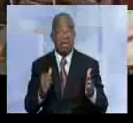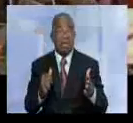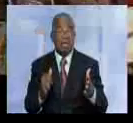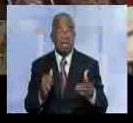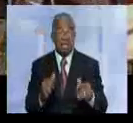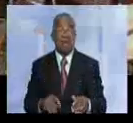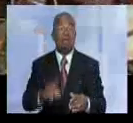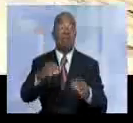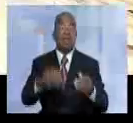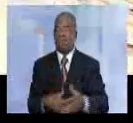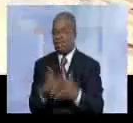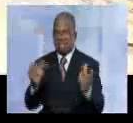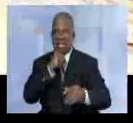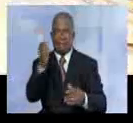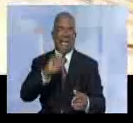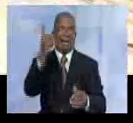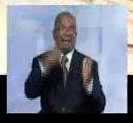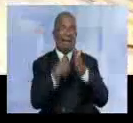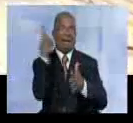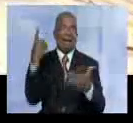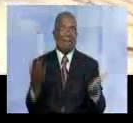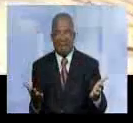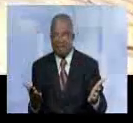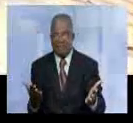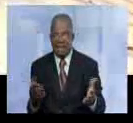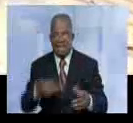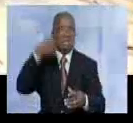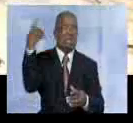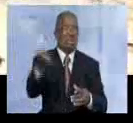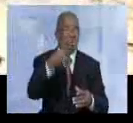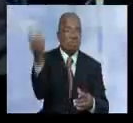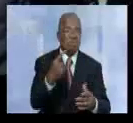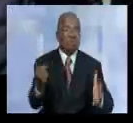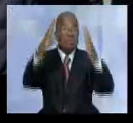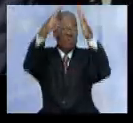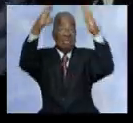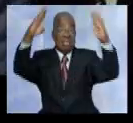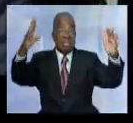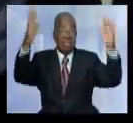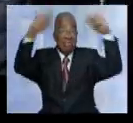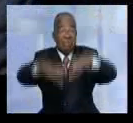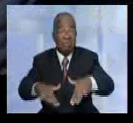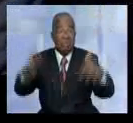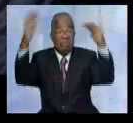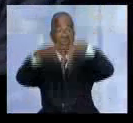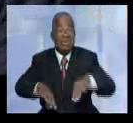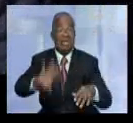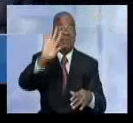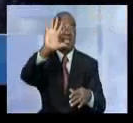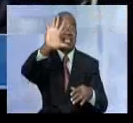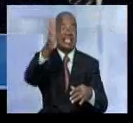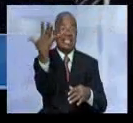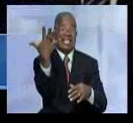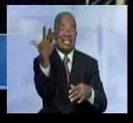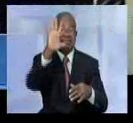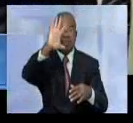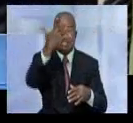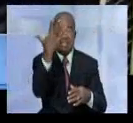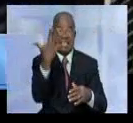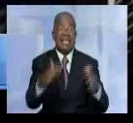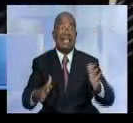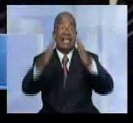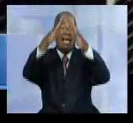d'un immeuble habité par 8 familles. Le ministre de la Construction annonce de grandes mesures. C'est pratiquement le 5e immeuble donc, qui